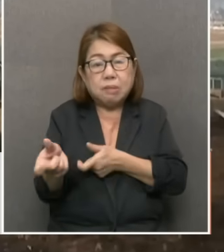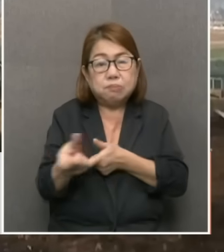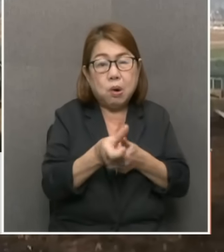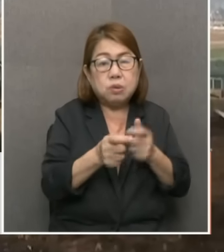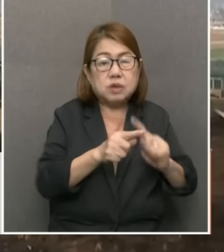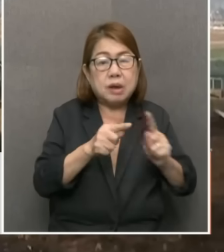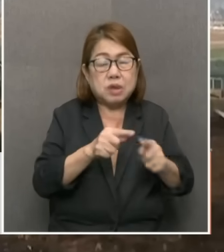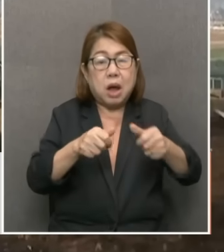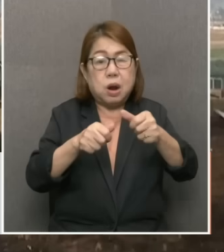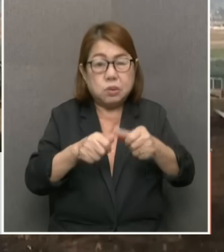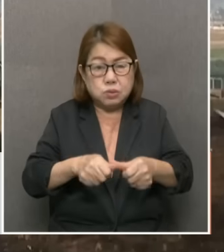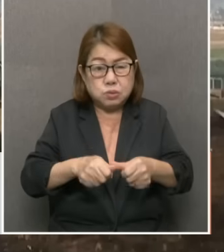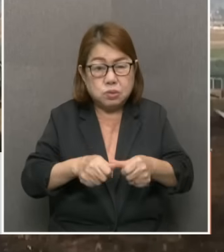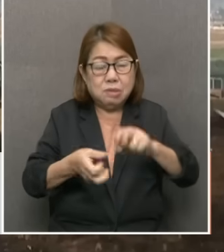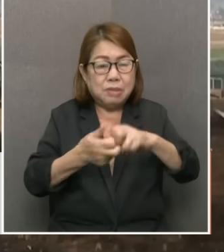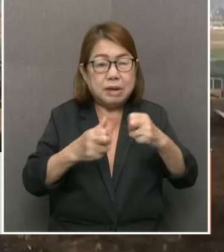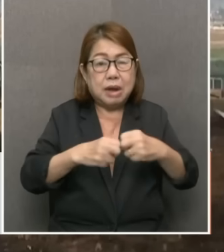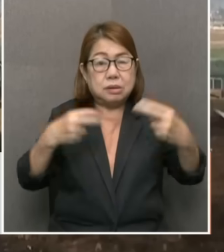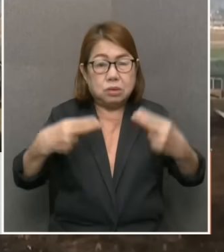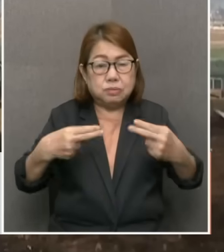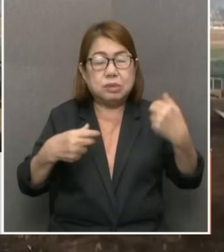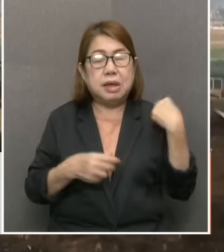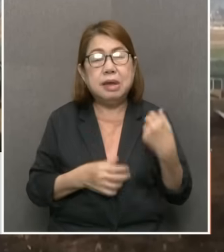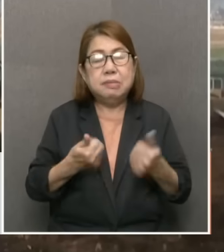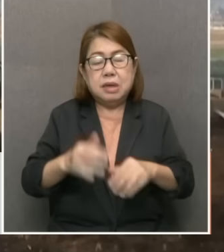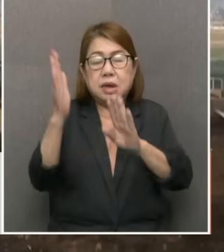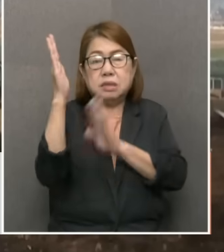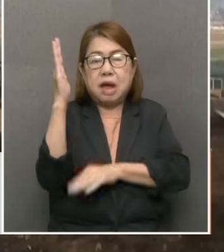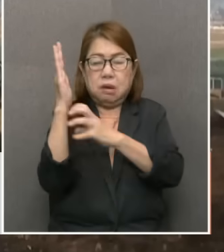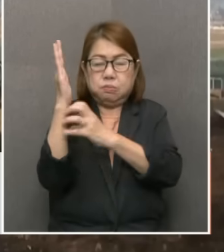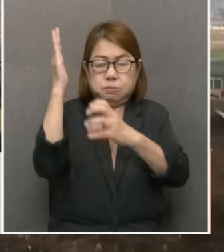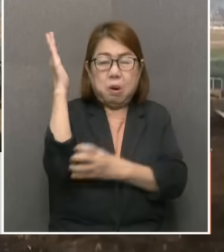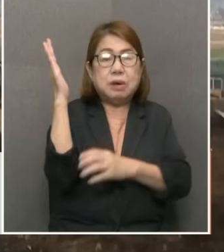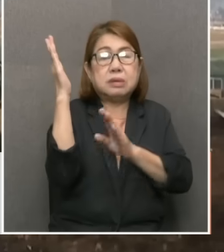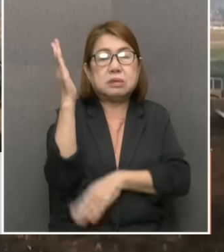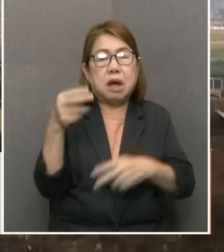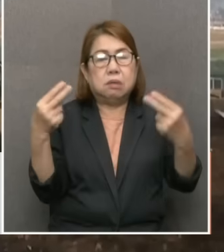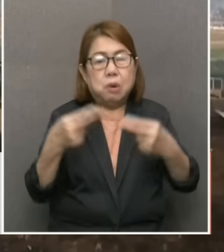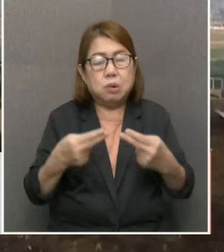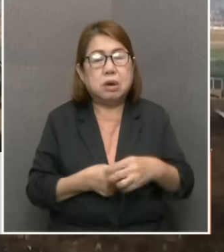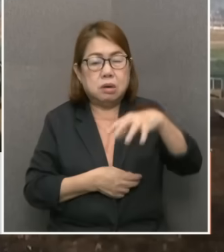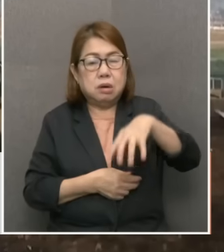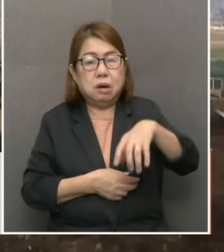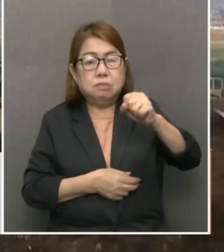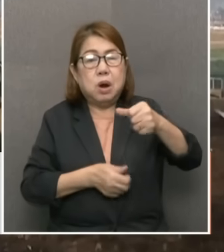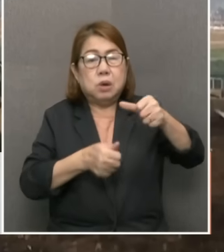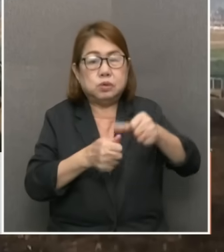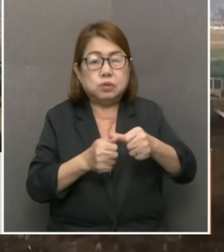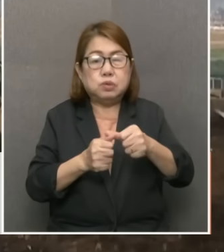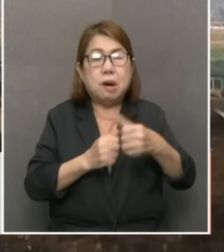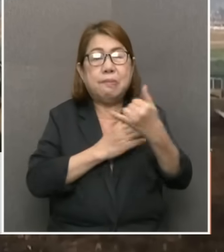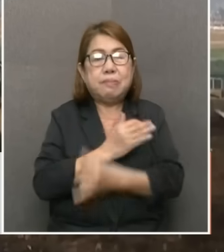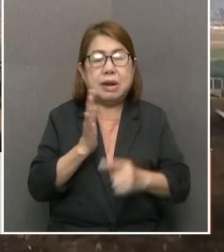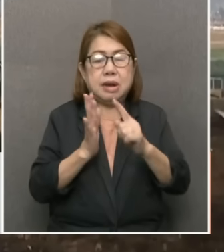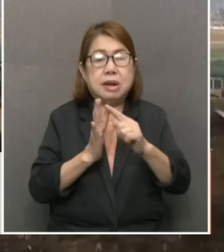าแล้วก็ยังมีการโจมตีฉนวนกาซาทางใต้และโจมตีสำนักงานใหญ่ฮิซบอลเลาะห์ในเลบานอนส่วน